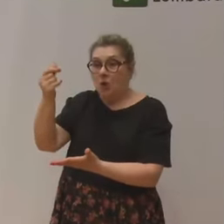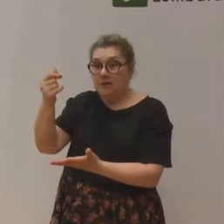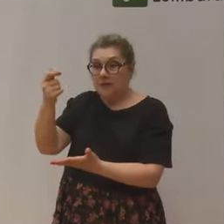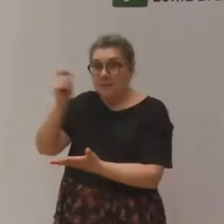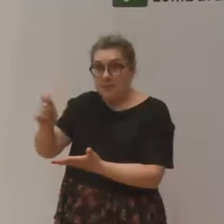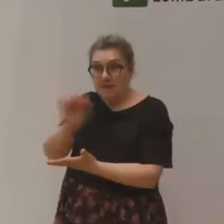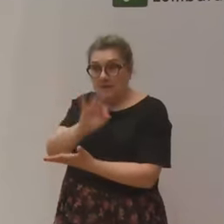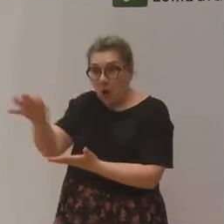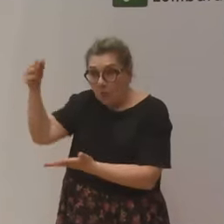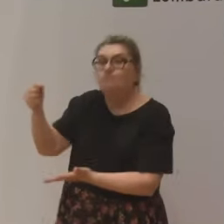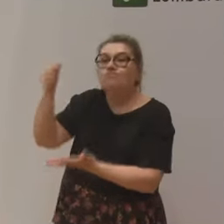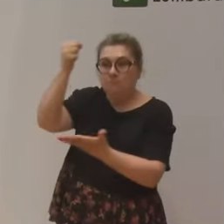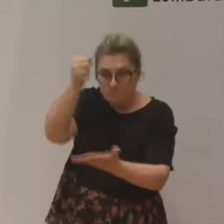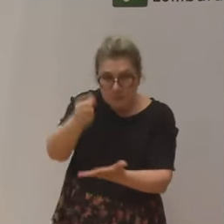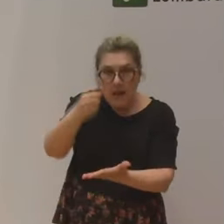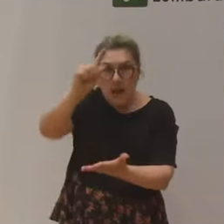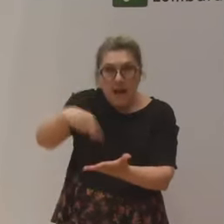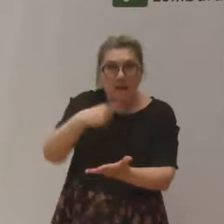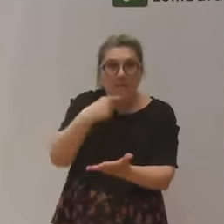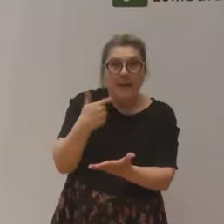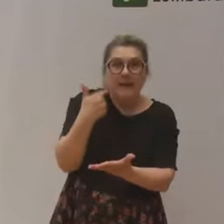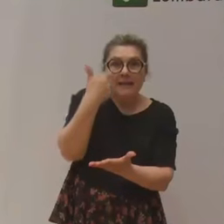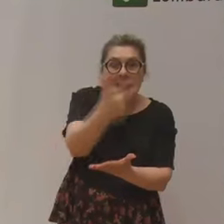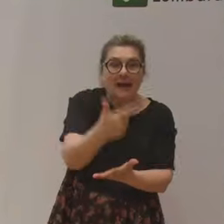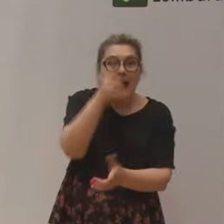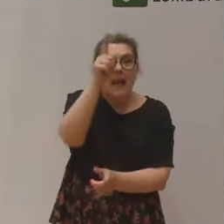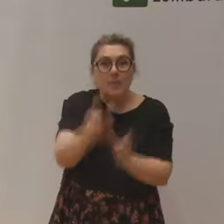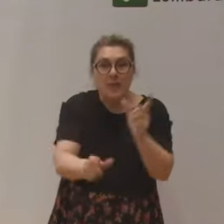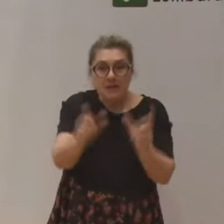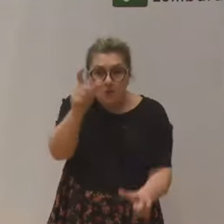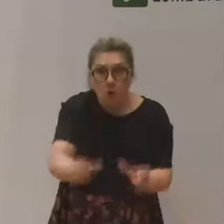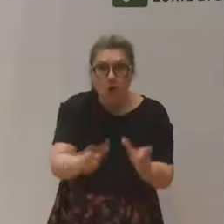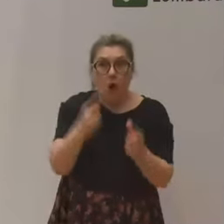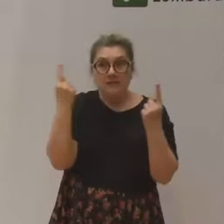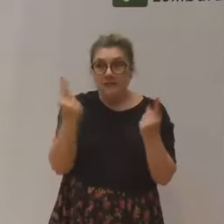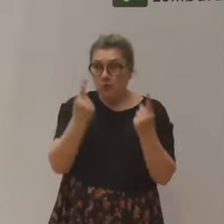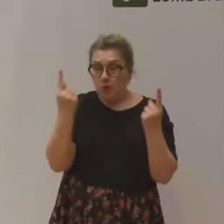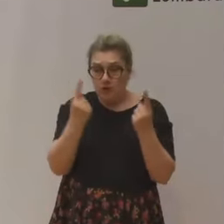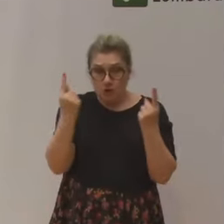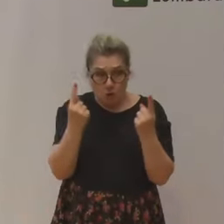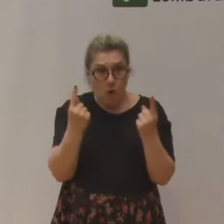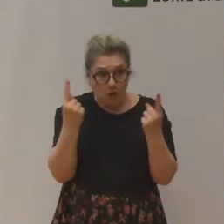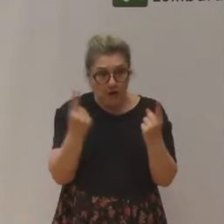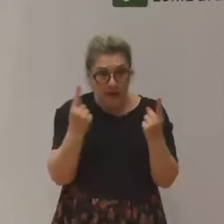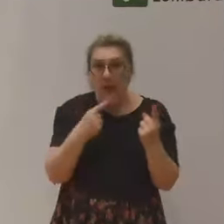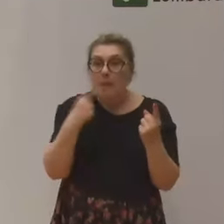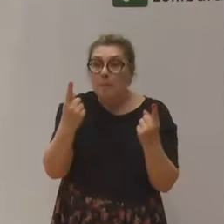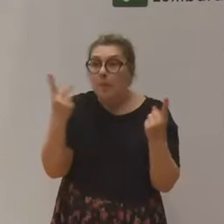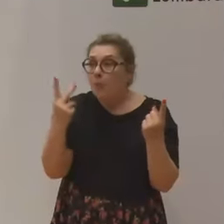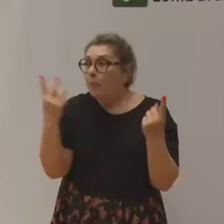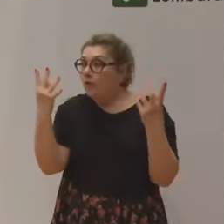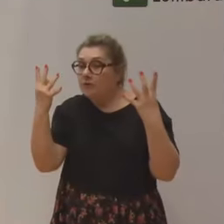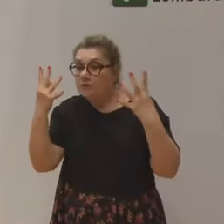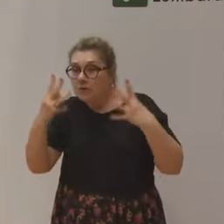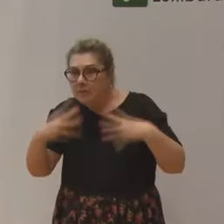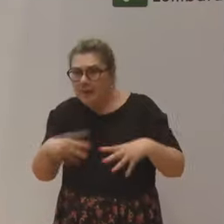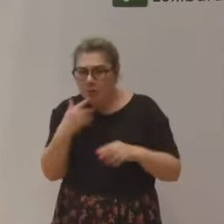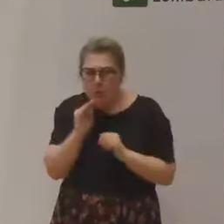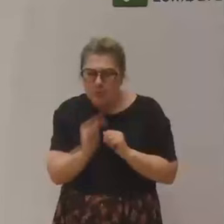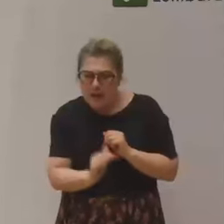per consentire anche alle persone e alle situazioni con un funzionamento